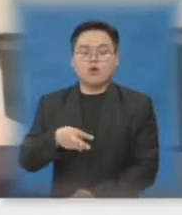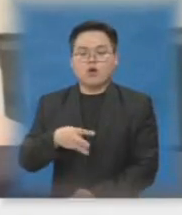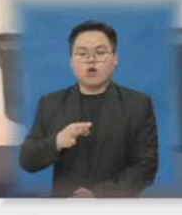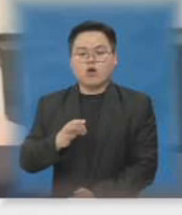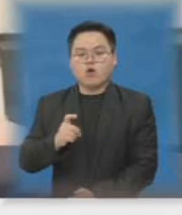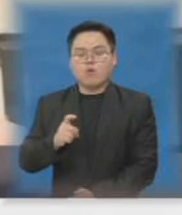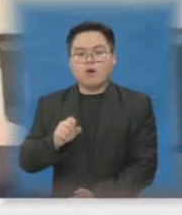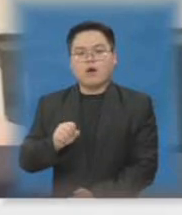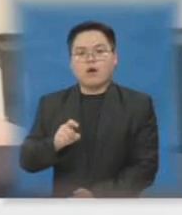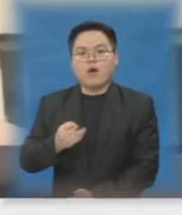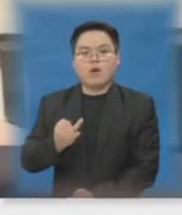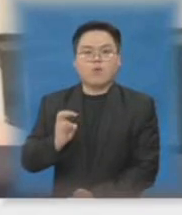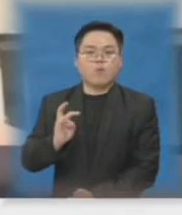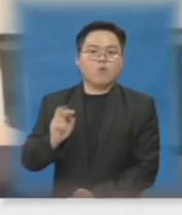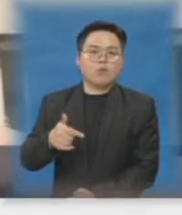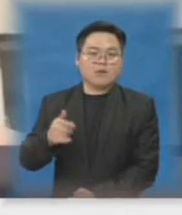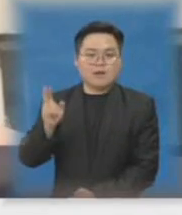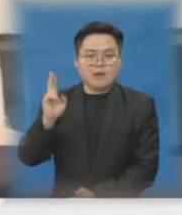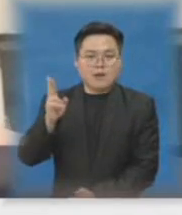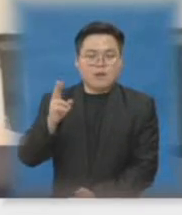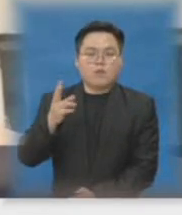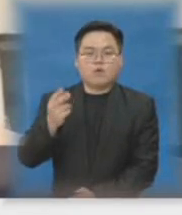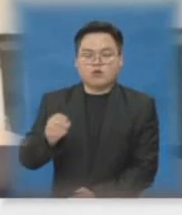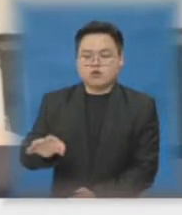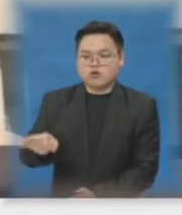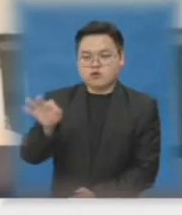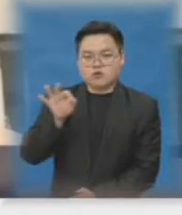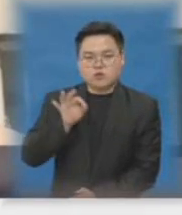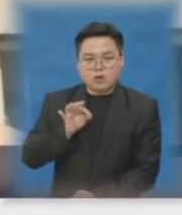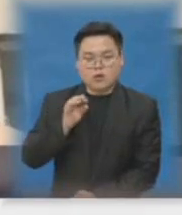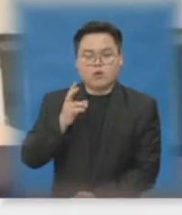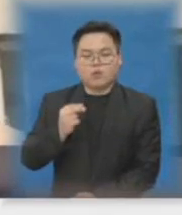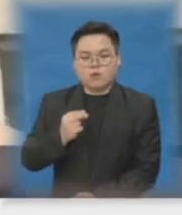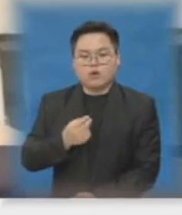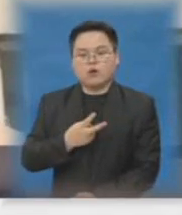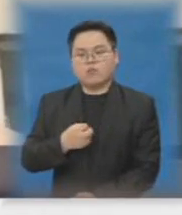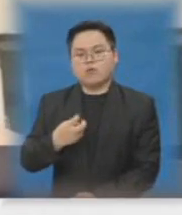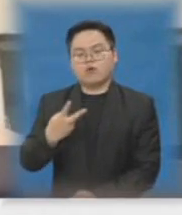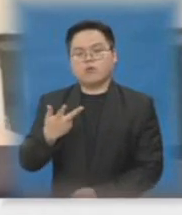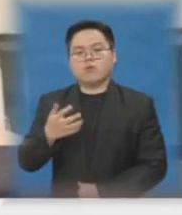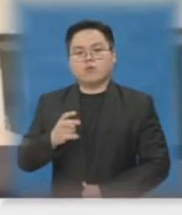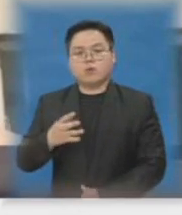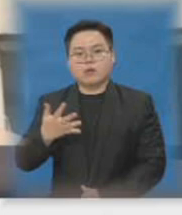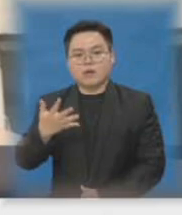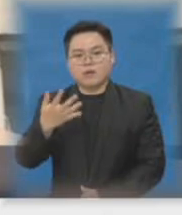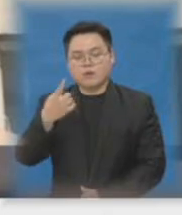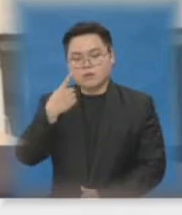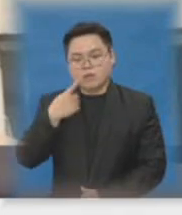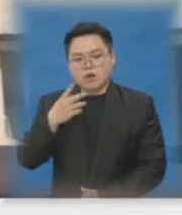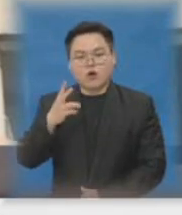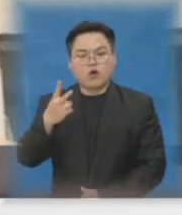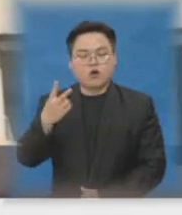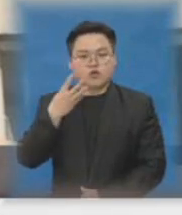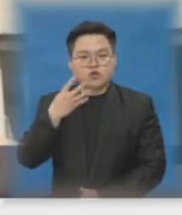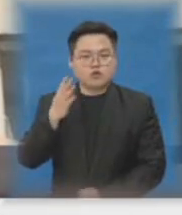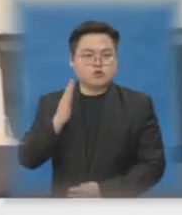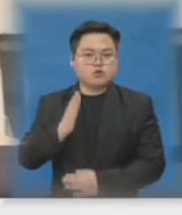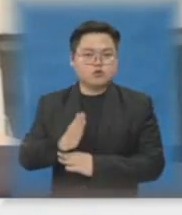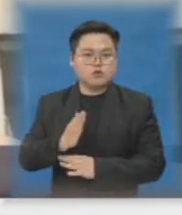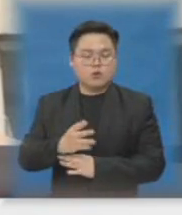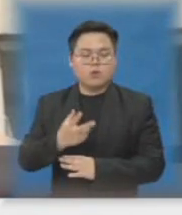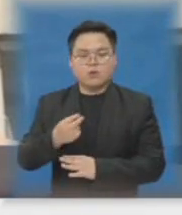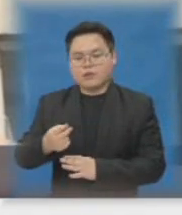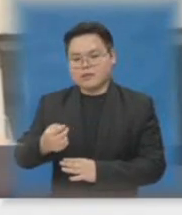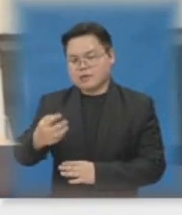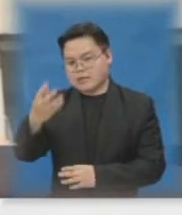булаг гэдэг компани тухайн төслийг хэрэгжүүлэхээр 2023 оны 5 сарын 29-нд одоо бас одоо засаг даргын энэ захирамж